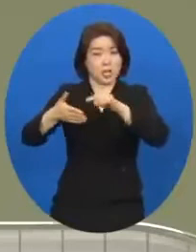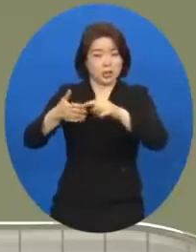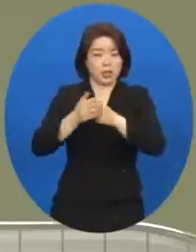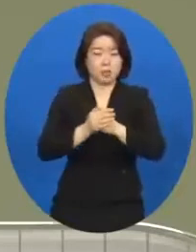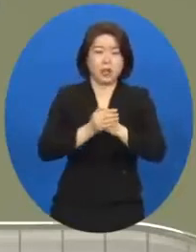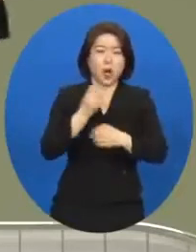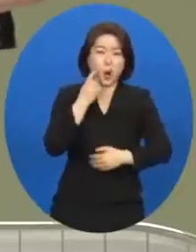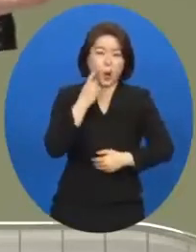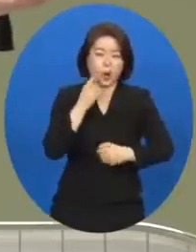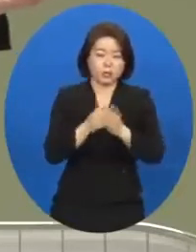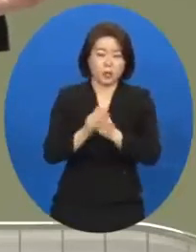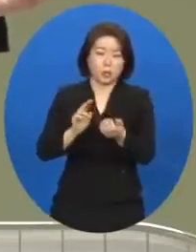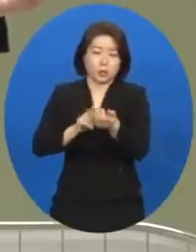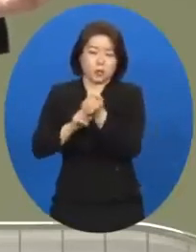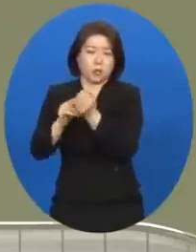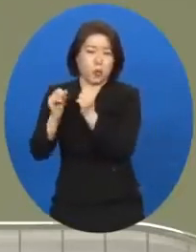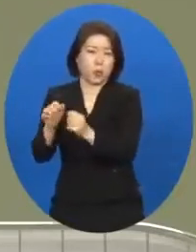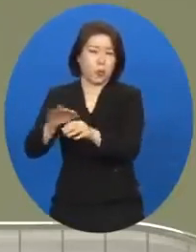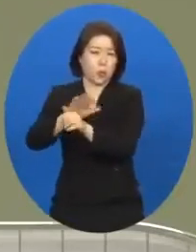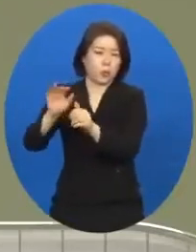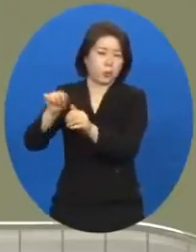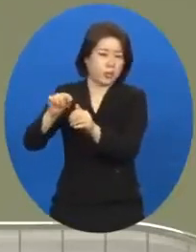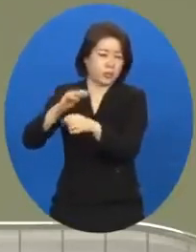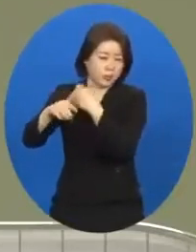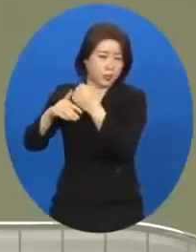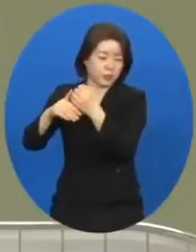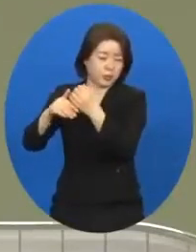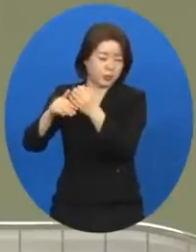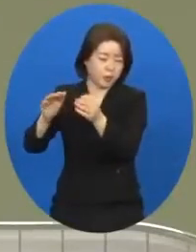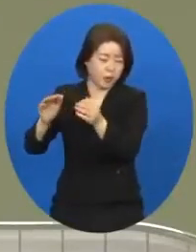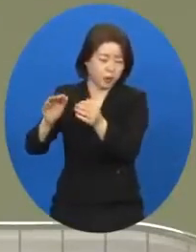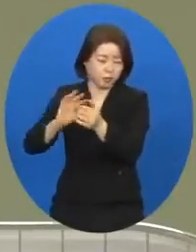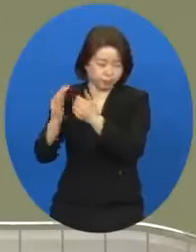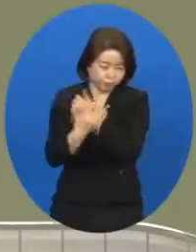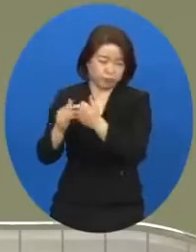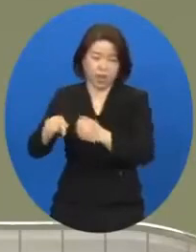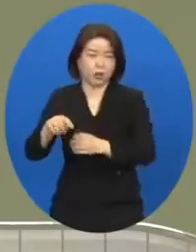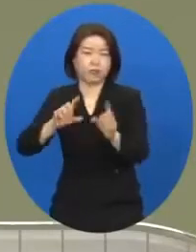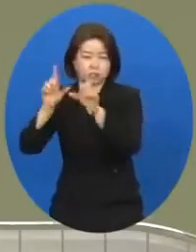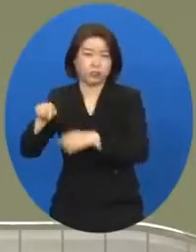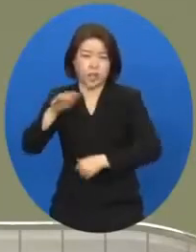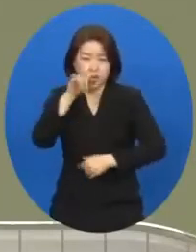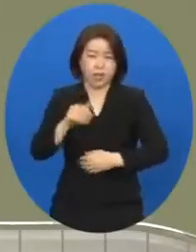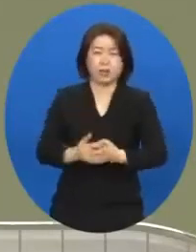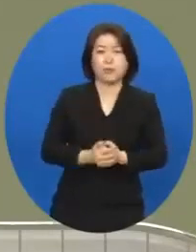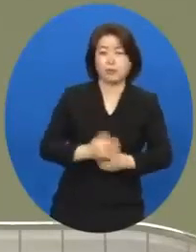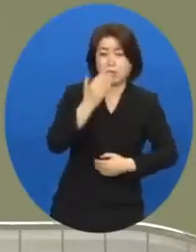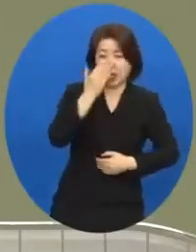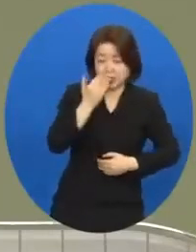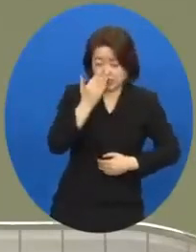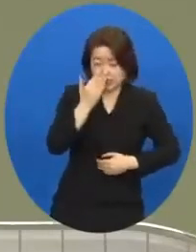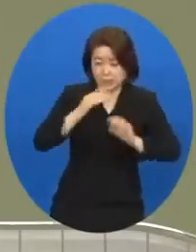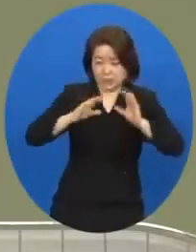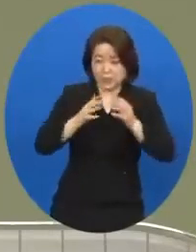위장을 하고 숨었습니다. 그런데 그 이스라엘의 비밀 경찰이 그를